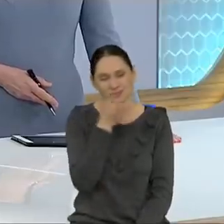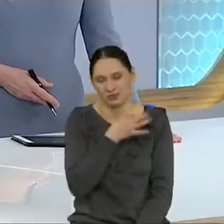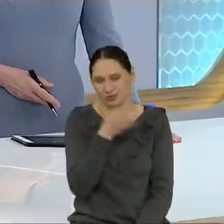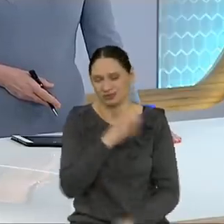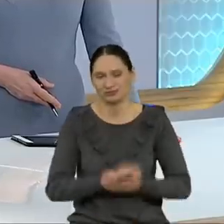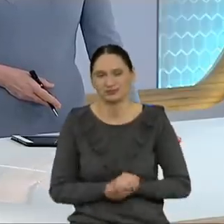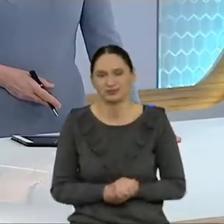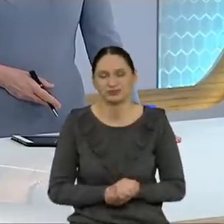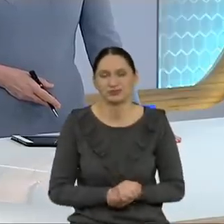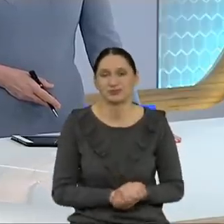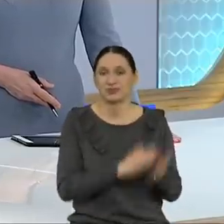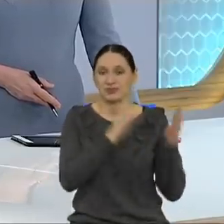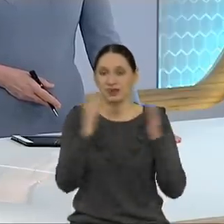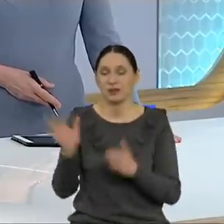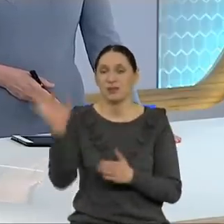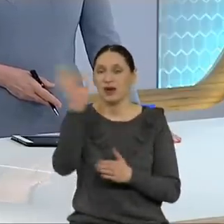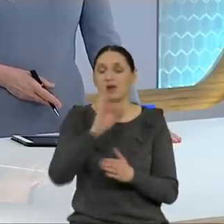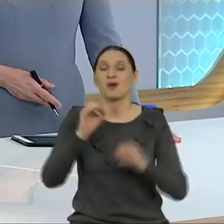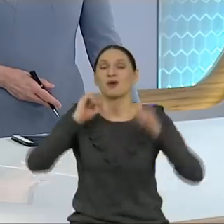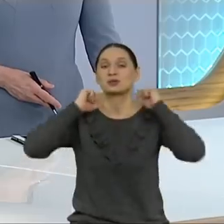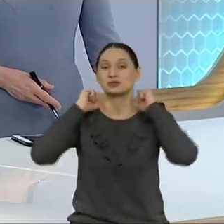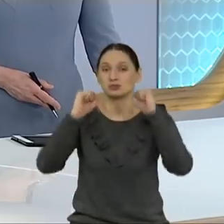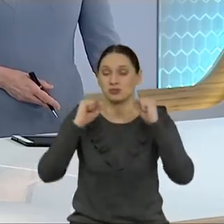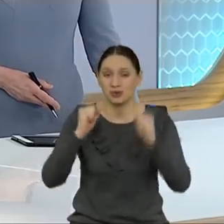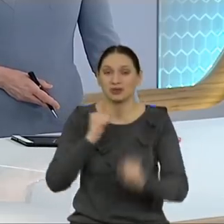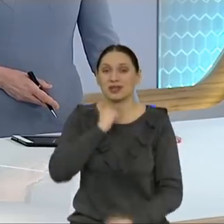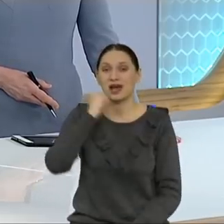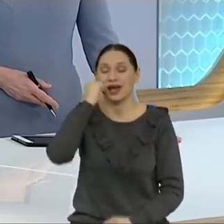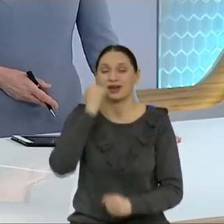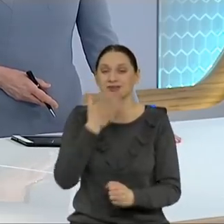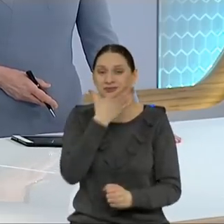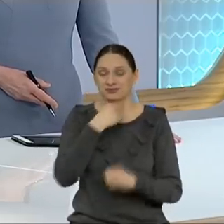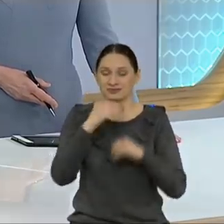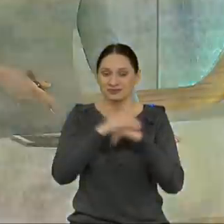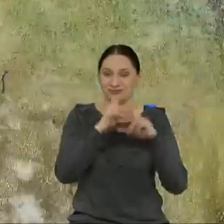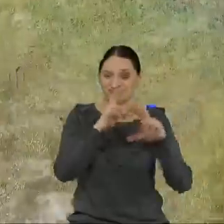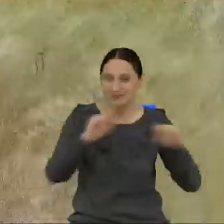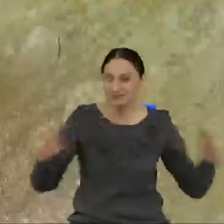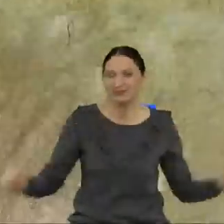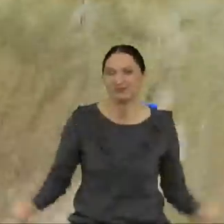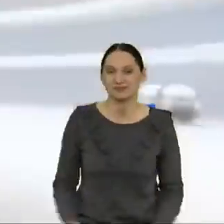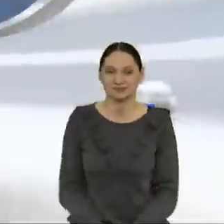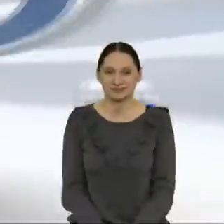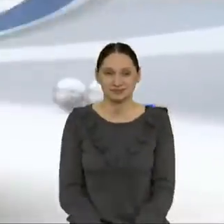Toliau Dovilė Šeduikytė ir sportas. Dėkui, gražaus vakaro.